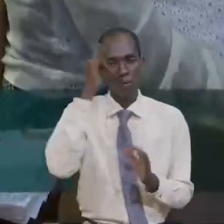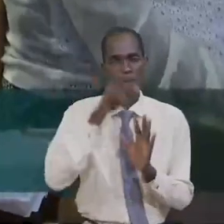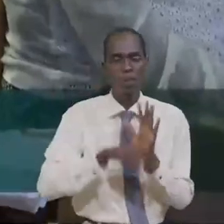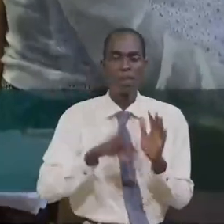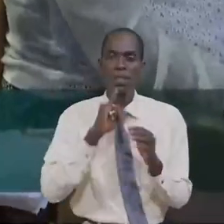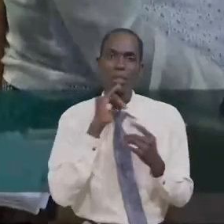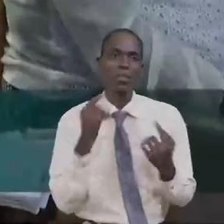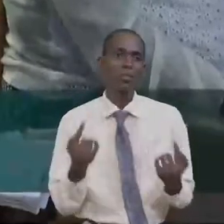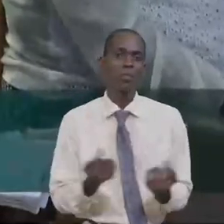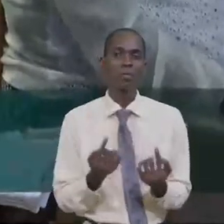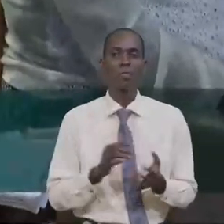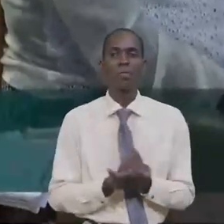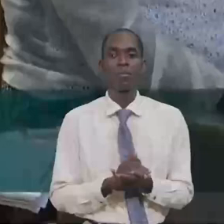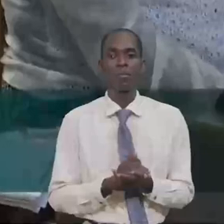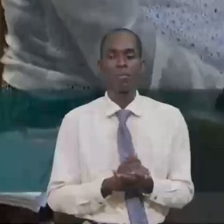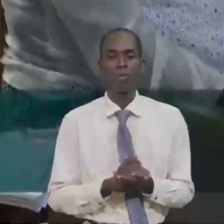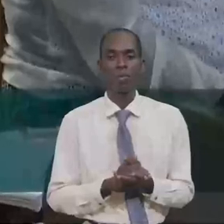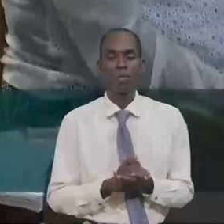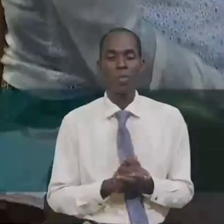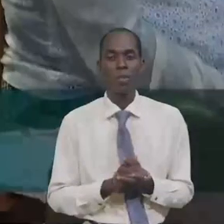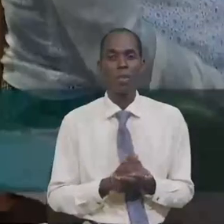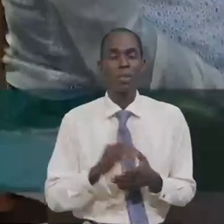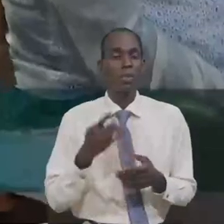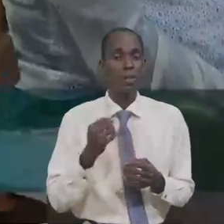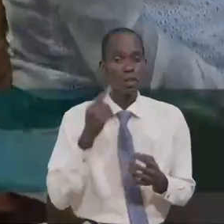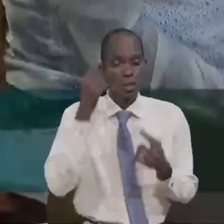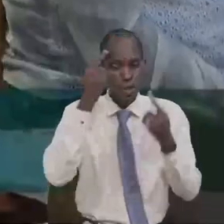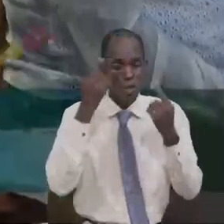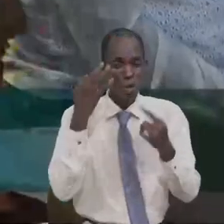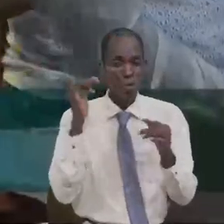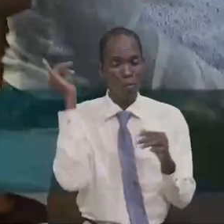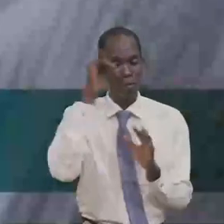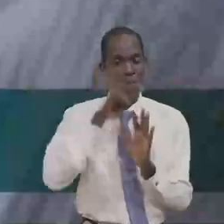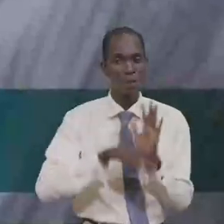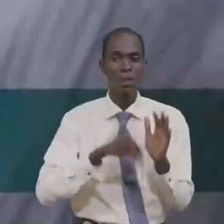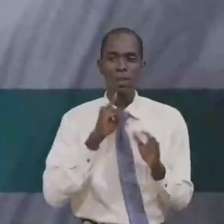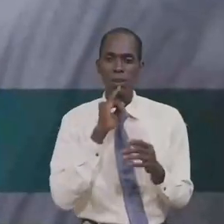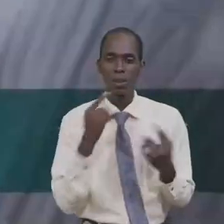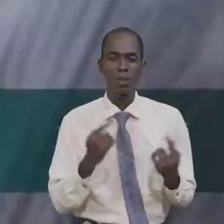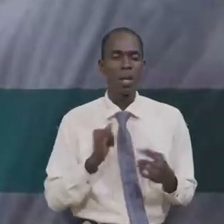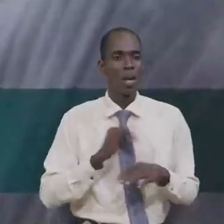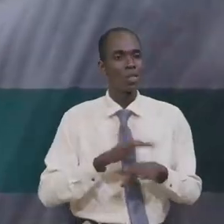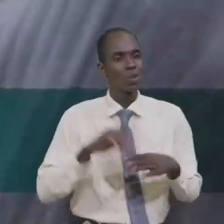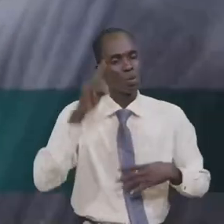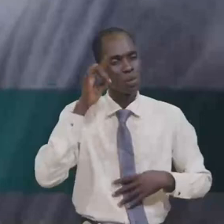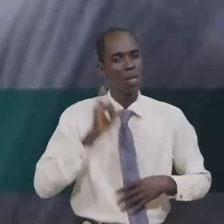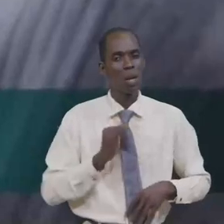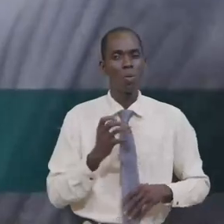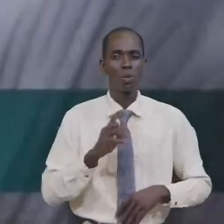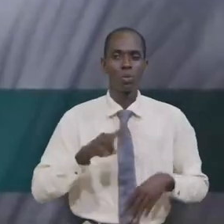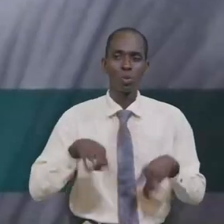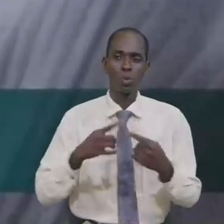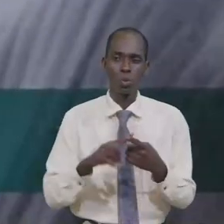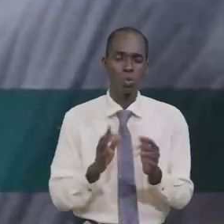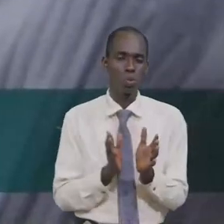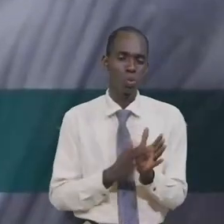de quitterait pas la maison aujourd'hui la pensée de la folie je ne pense qu'à pas que je vais à l'école aujourd'hui je